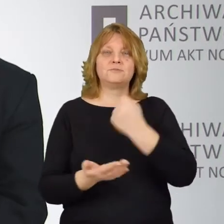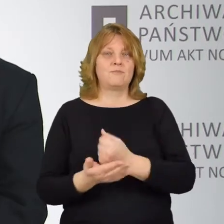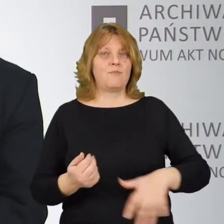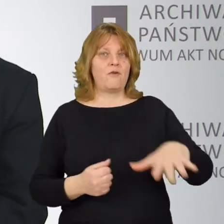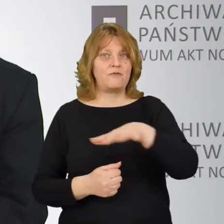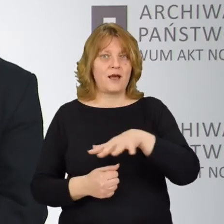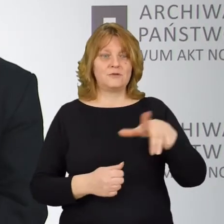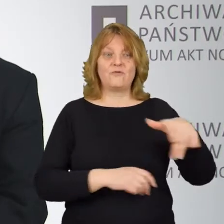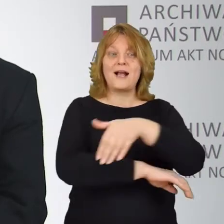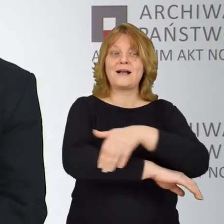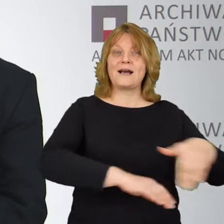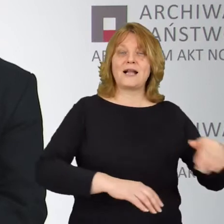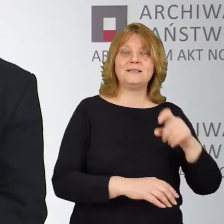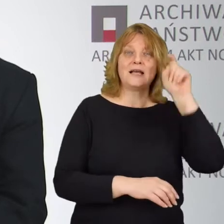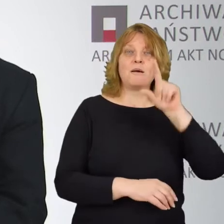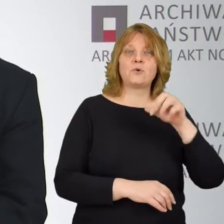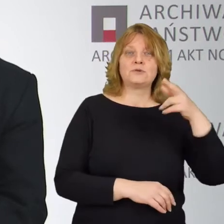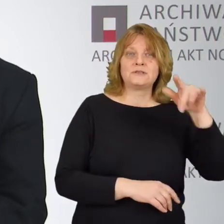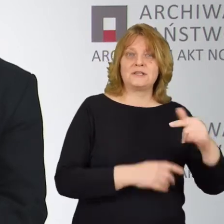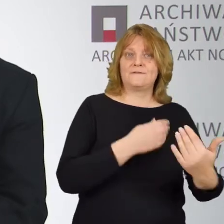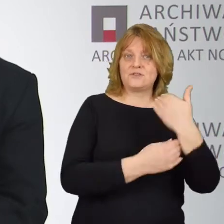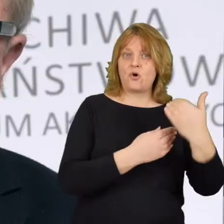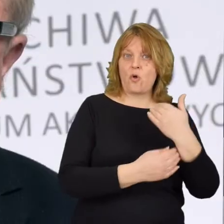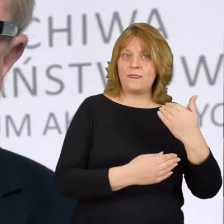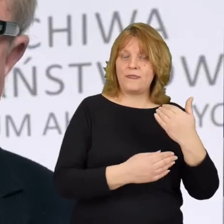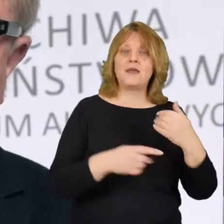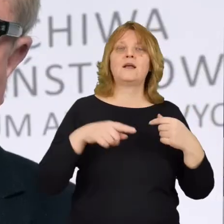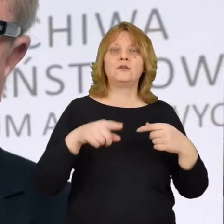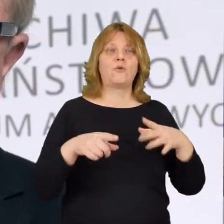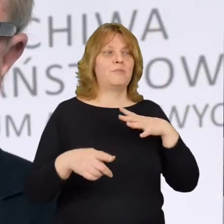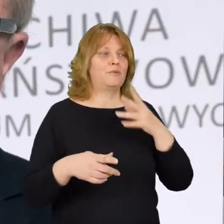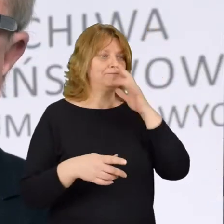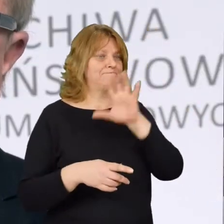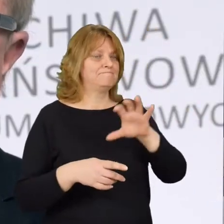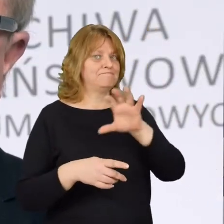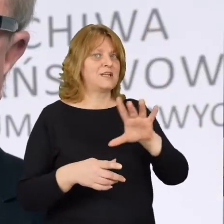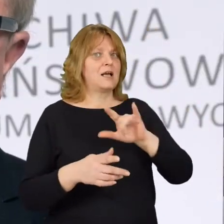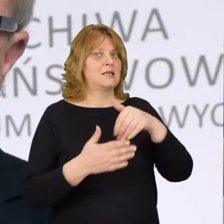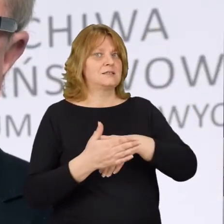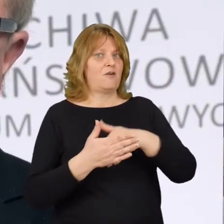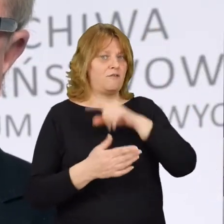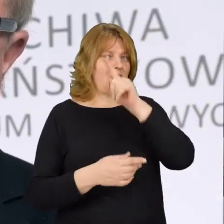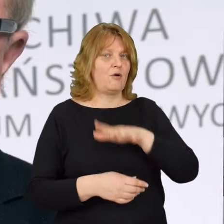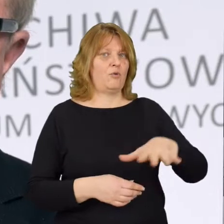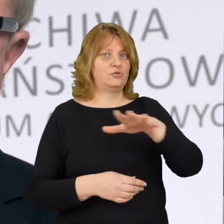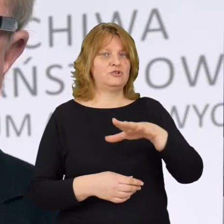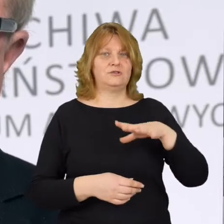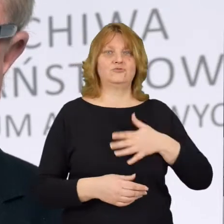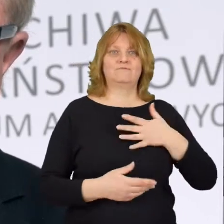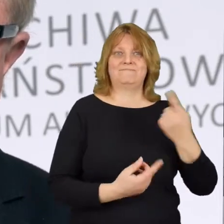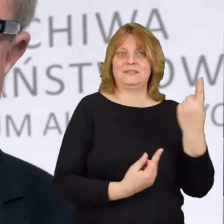powiatów od granicy z Prusami Wschodnimi, to był sprawdzian postaw dla